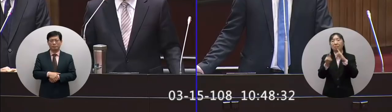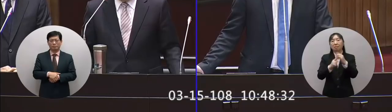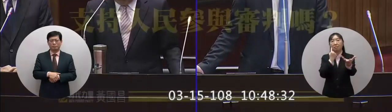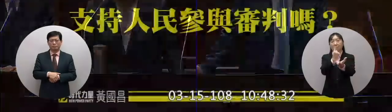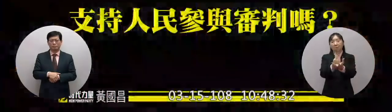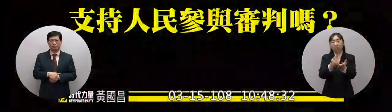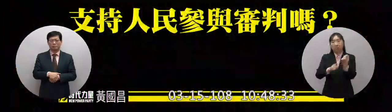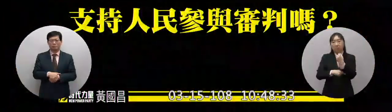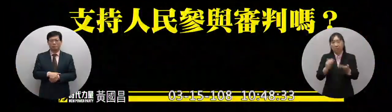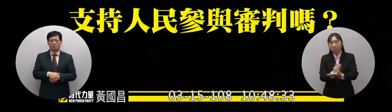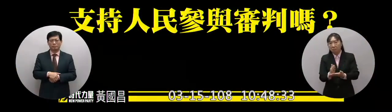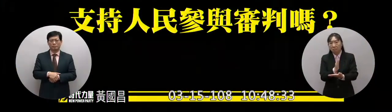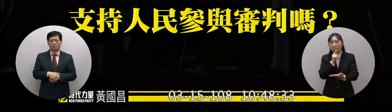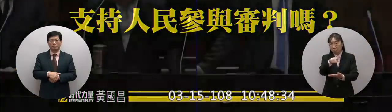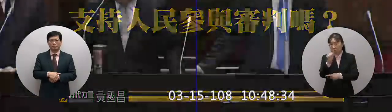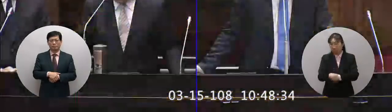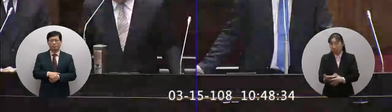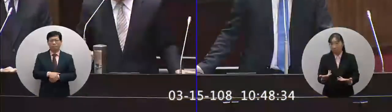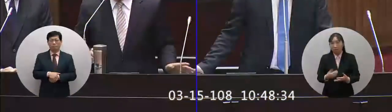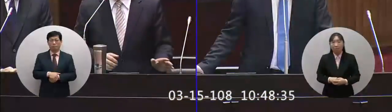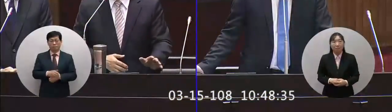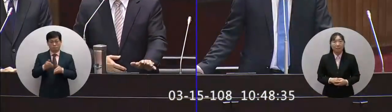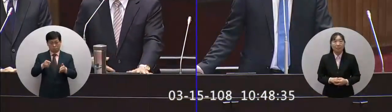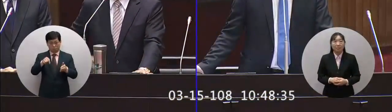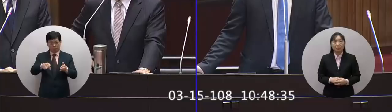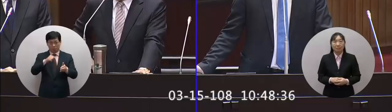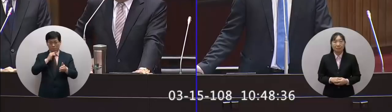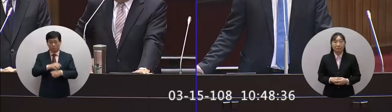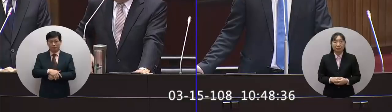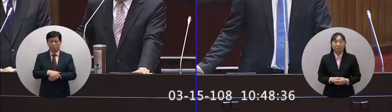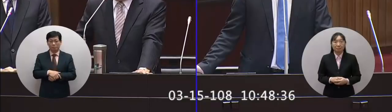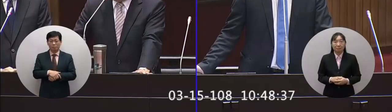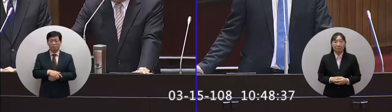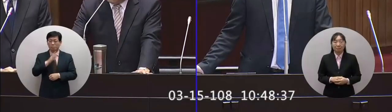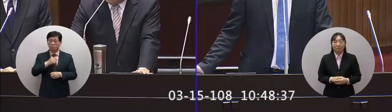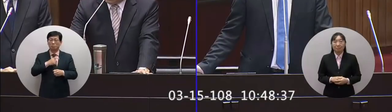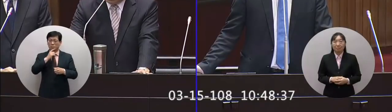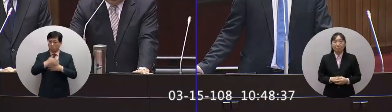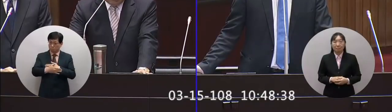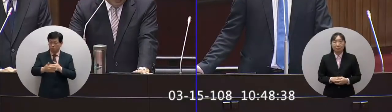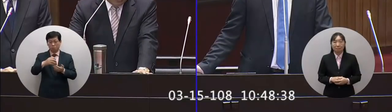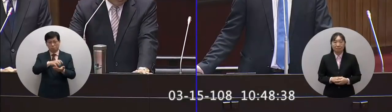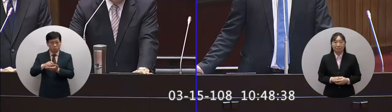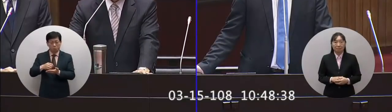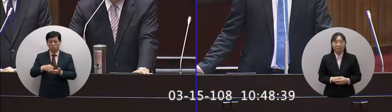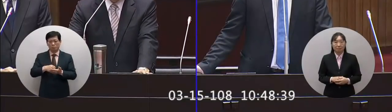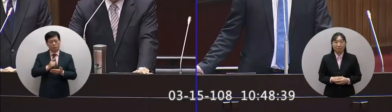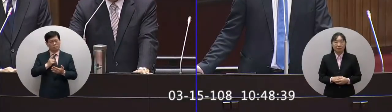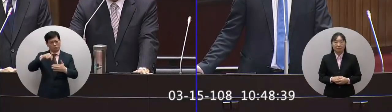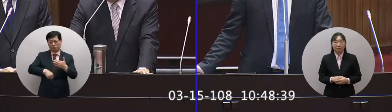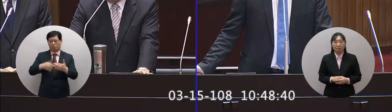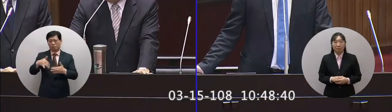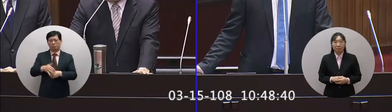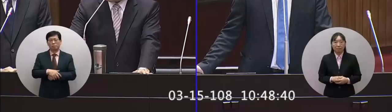审判。请问院长支持吗？ 对相关的运作及机制，我没有那么深